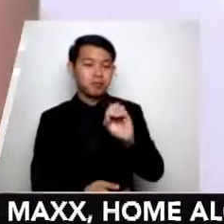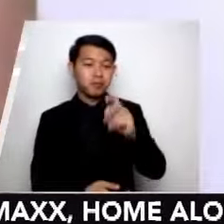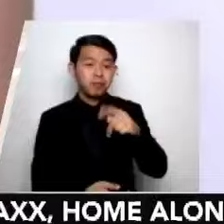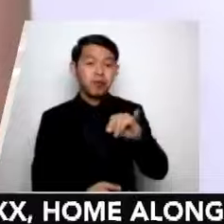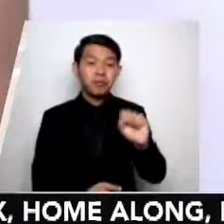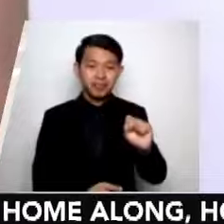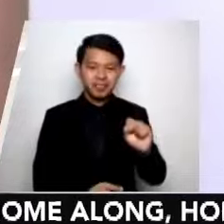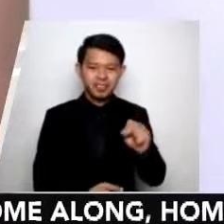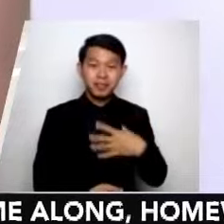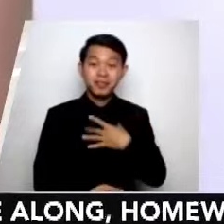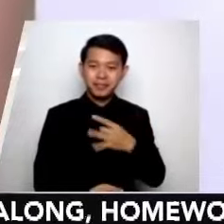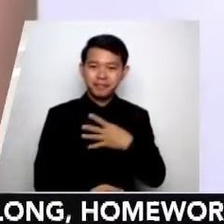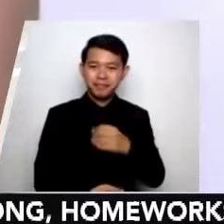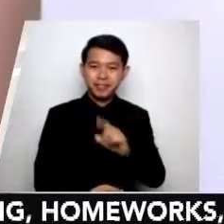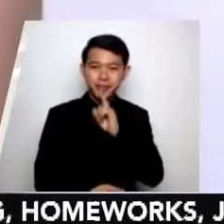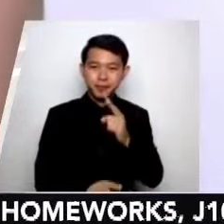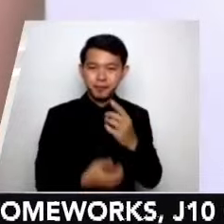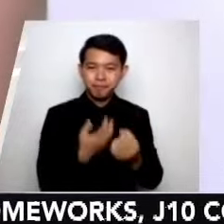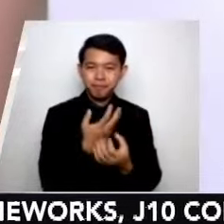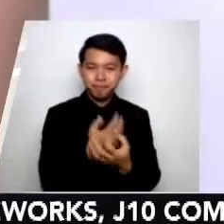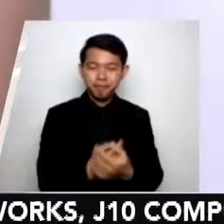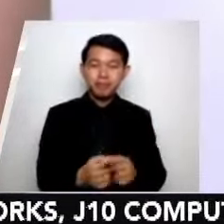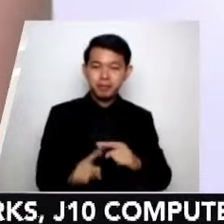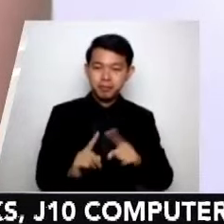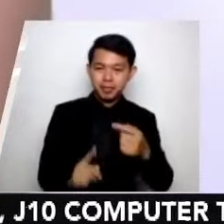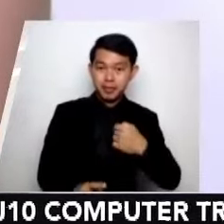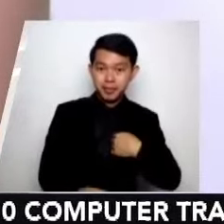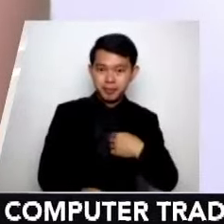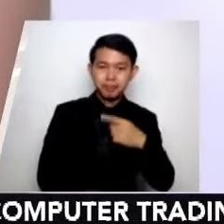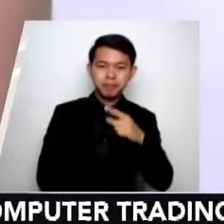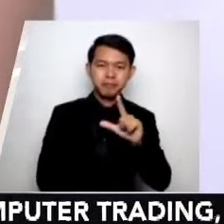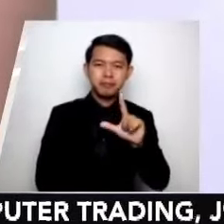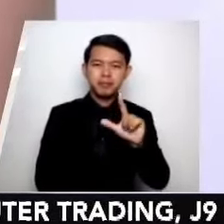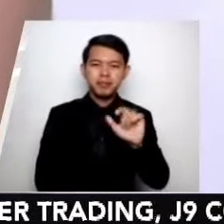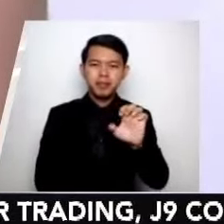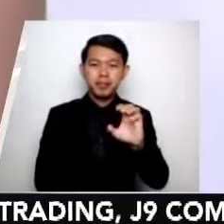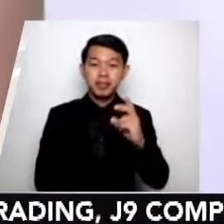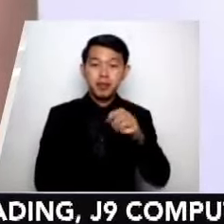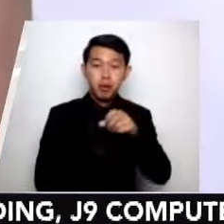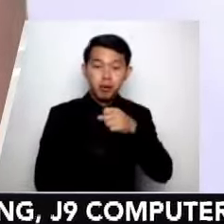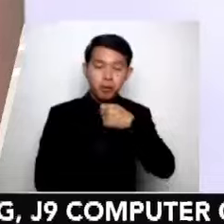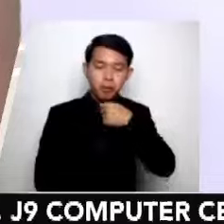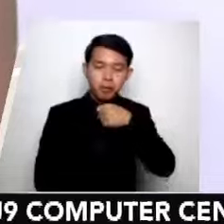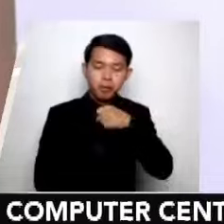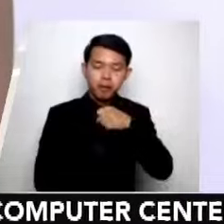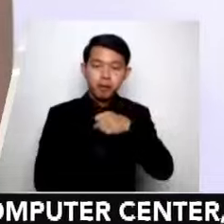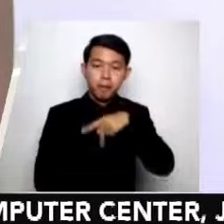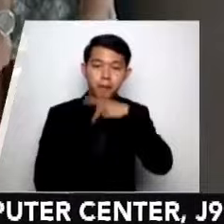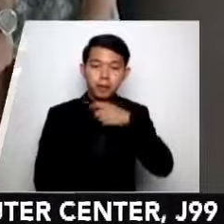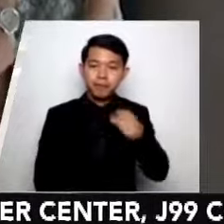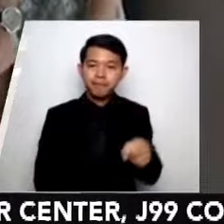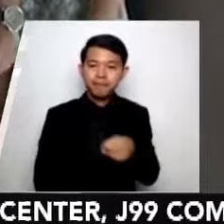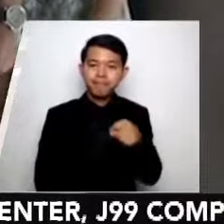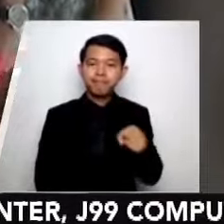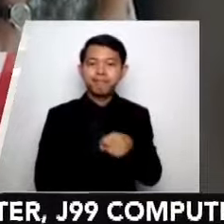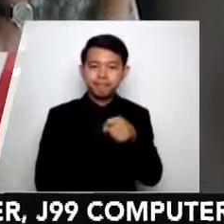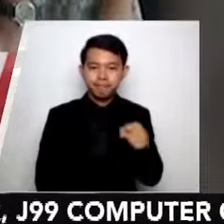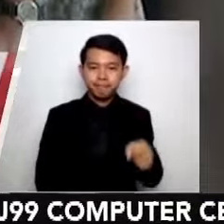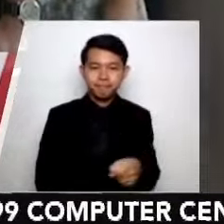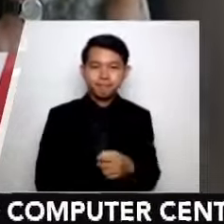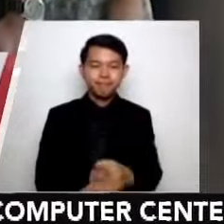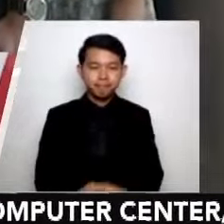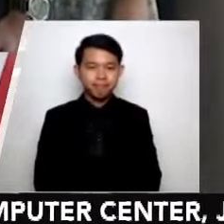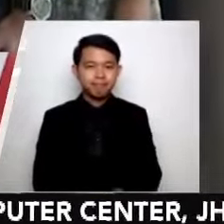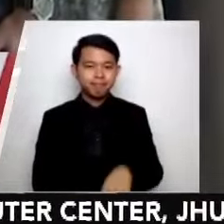masil ko po lechon and Ano bang mga Christmas mga ham shanghai pansit ikinatuwa naman ni